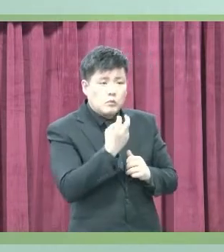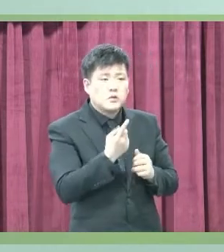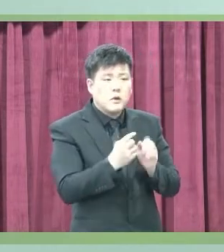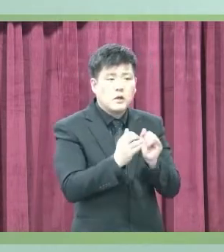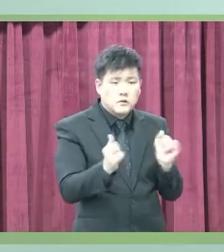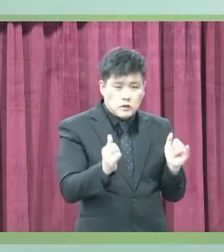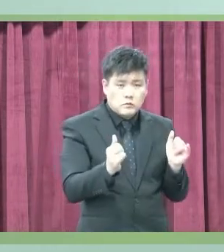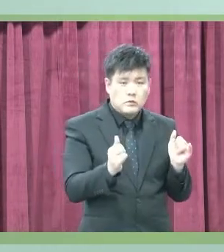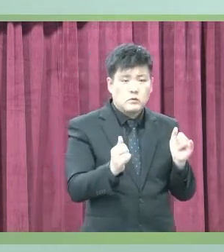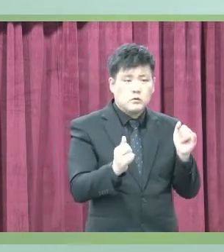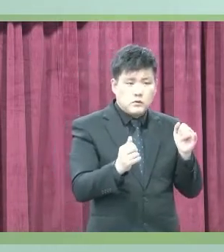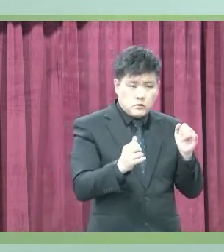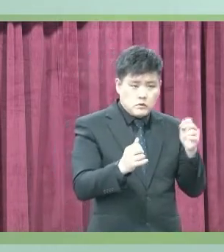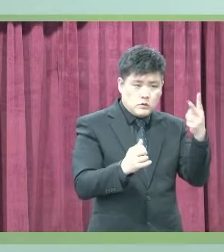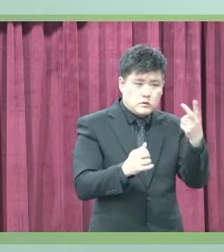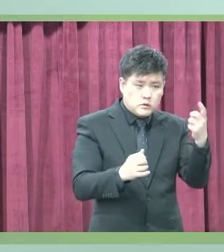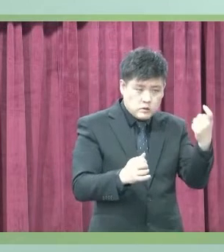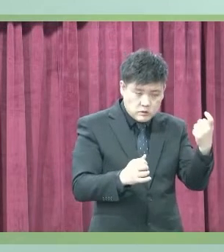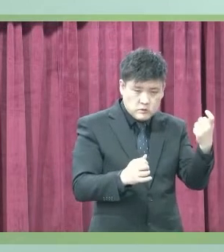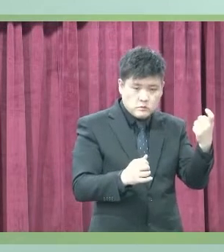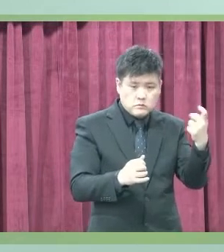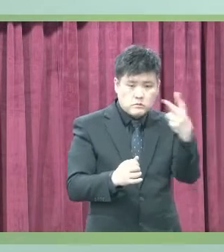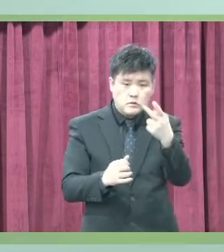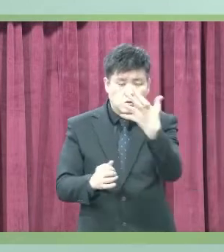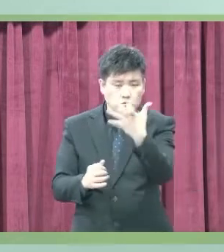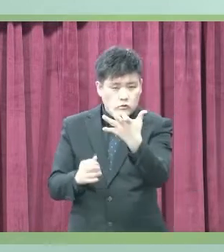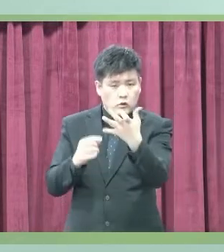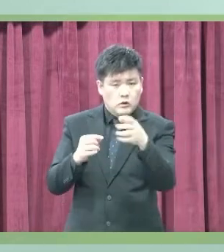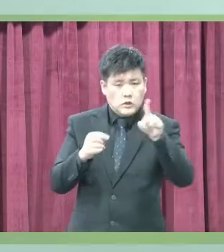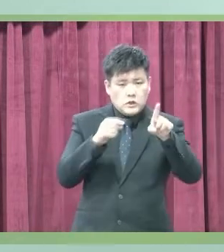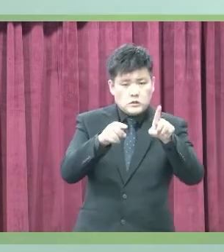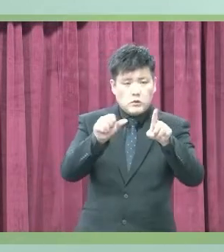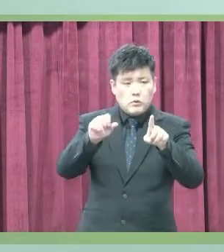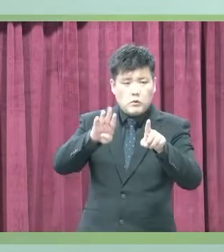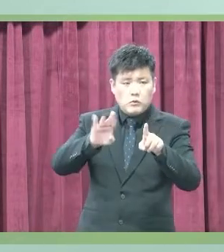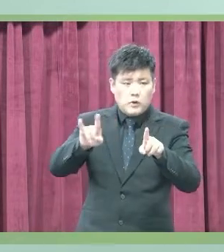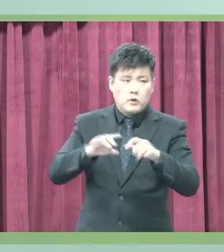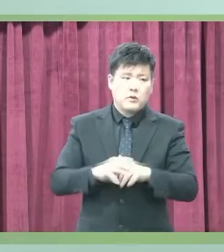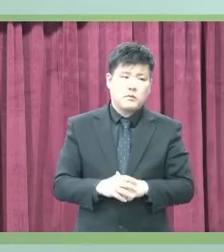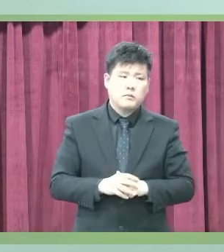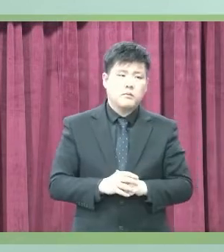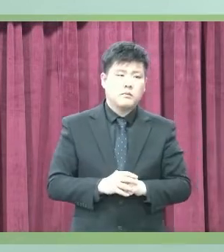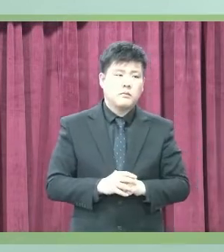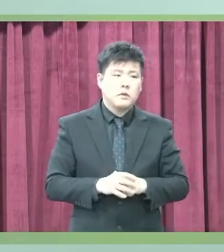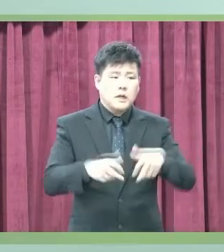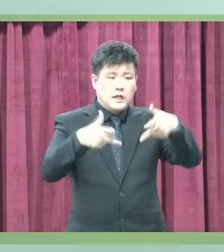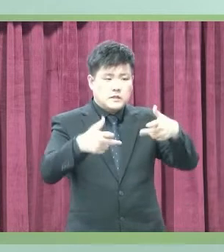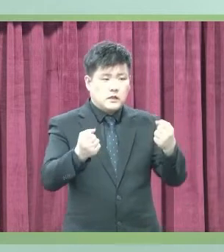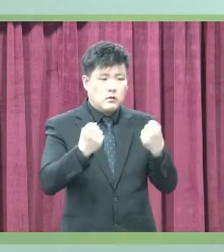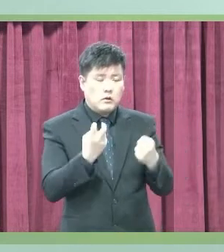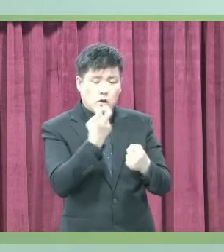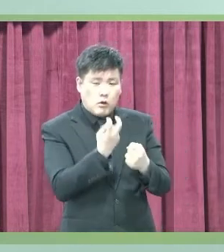10에서 19년이 2배로 가장 크고 10년 미만이 1.5배로 가장 작게 나타납니다. 장애인